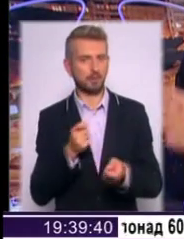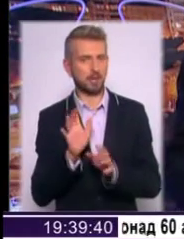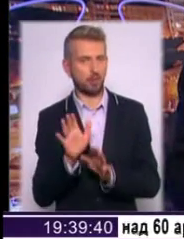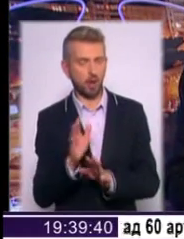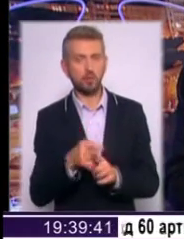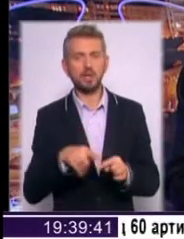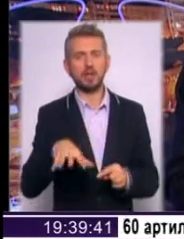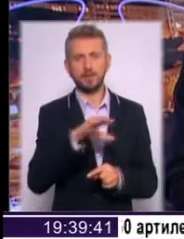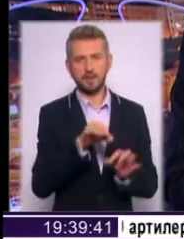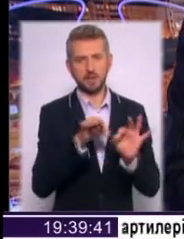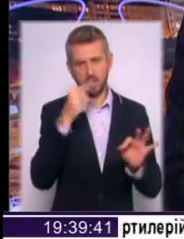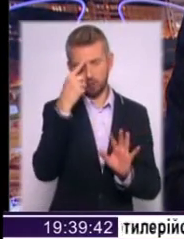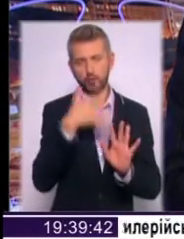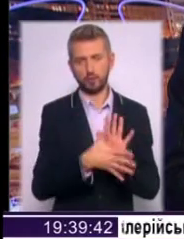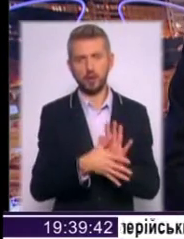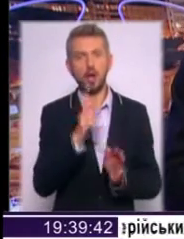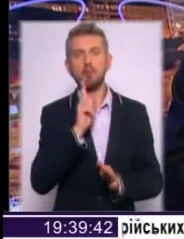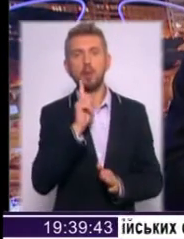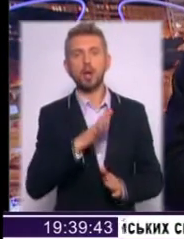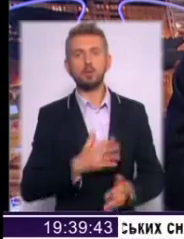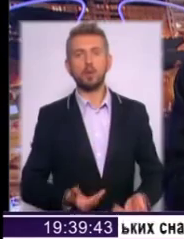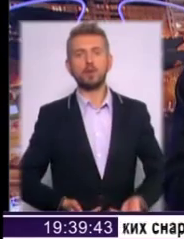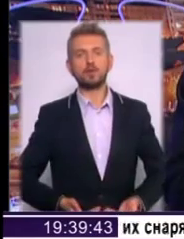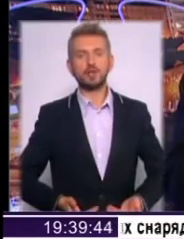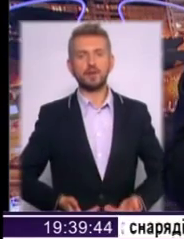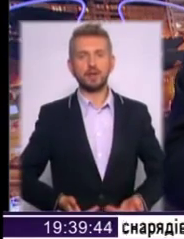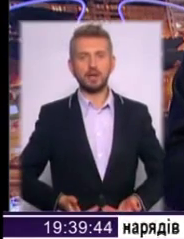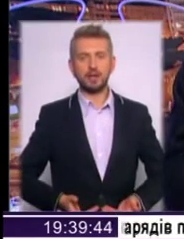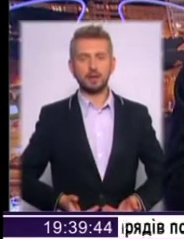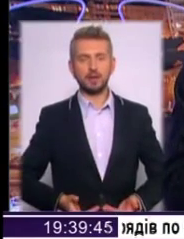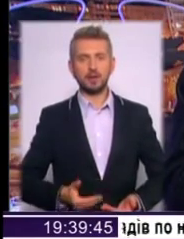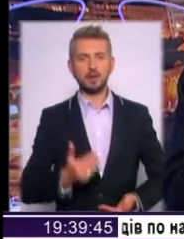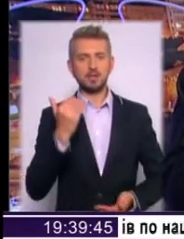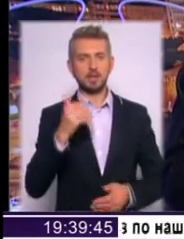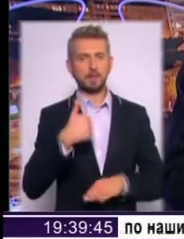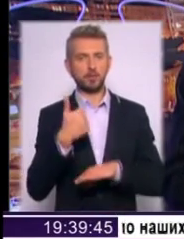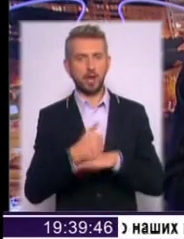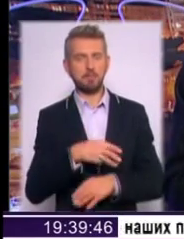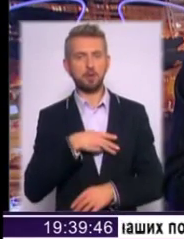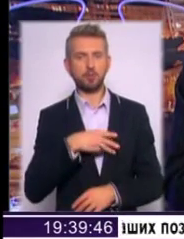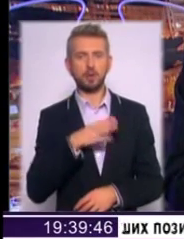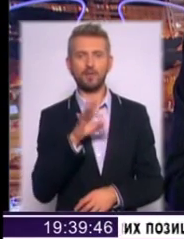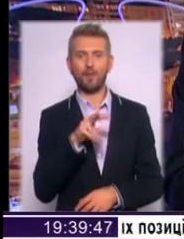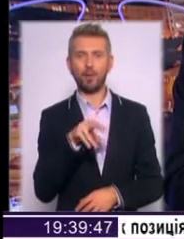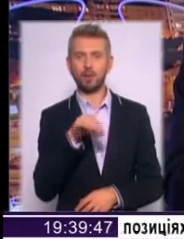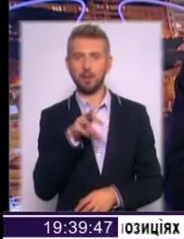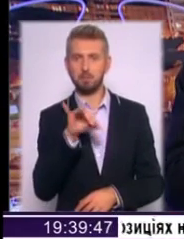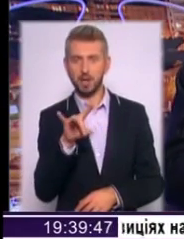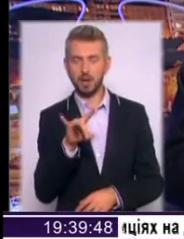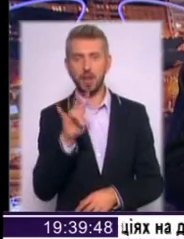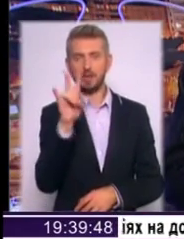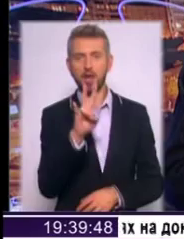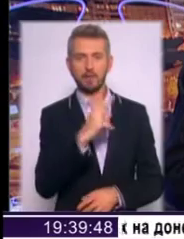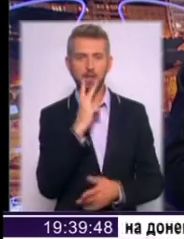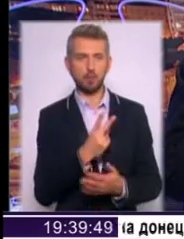всі прекрасно розуміють. Поки був живий її предстоятель, митрополит Володимир, ця церква